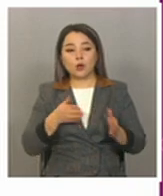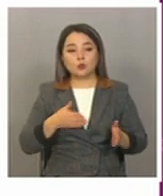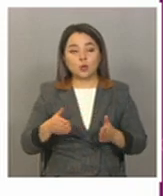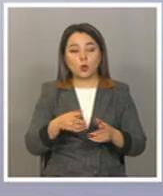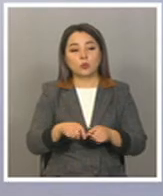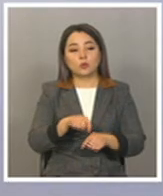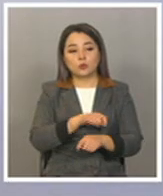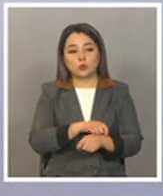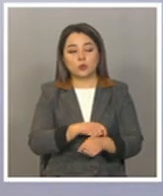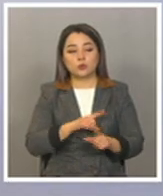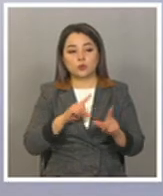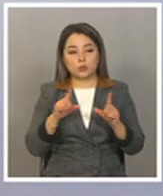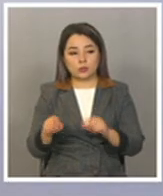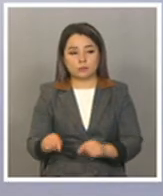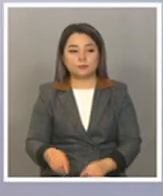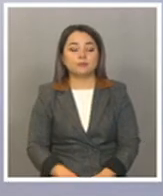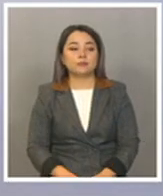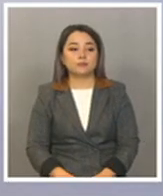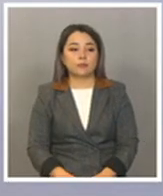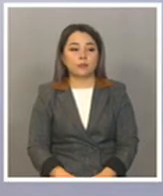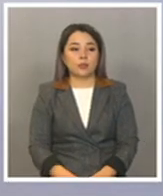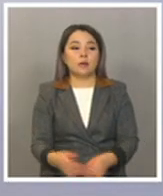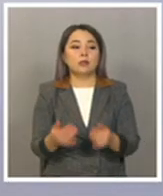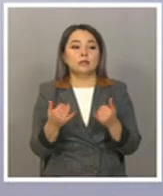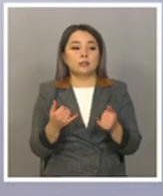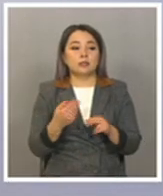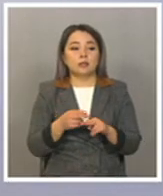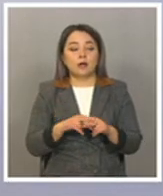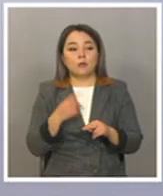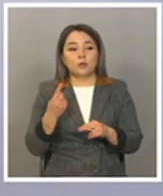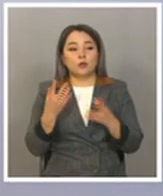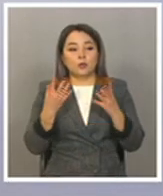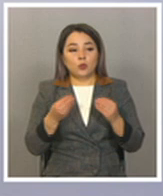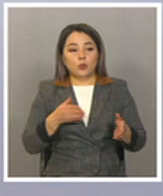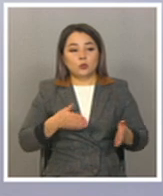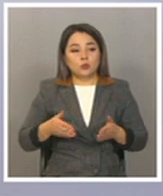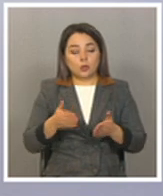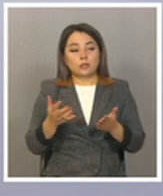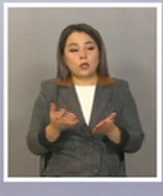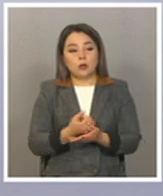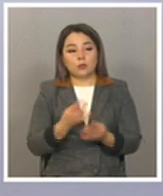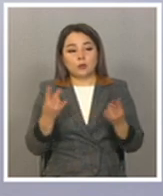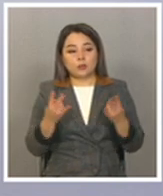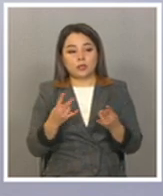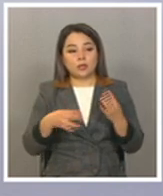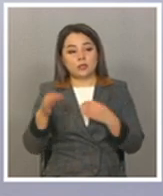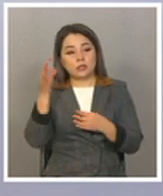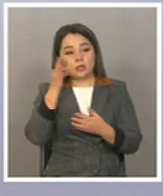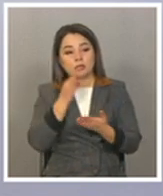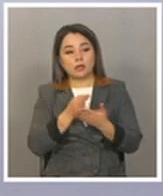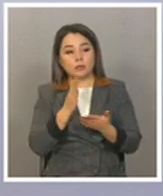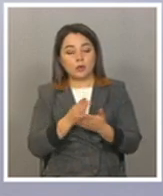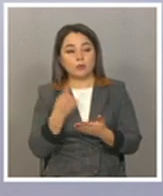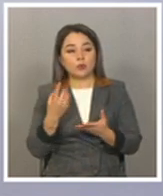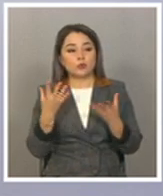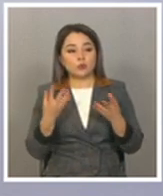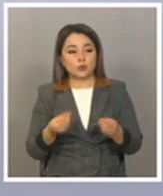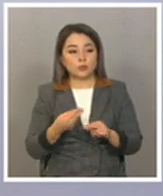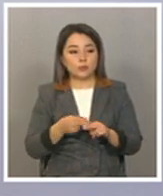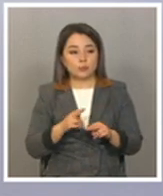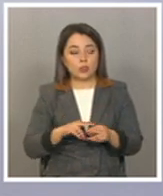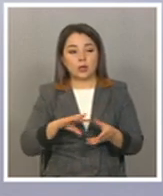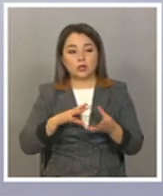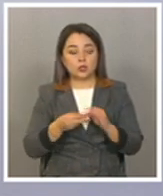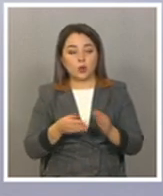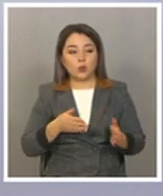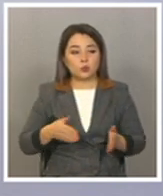ұзындығы. Ал енді бірінші күнгі жүрген жолды табу үшін, естеріңізде болса, бірінші күні барлық